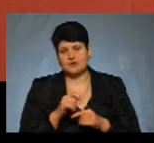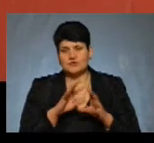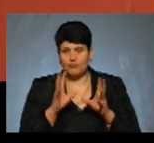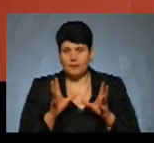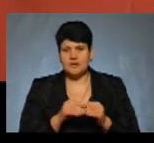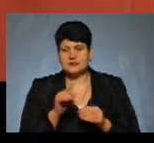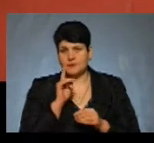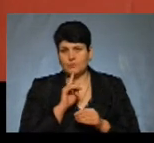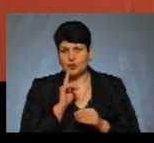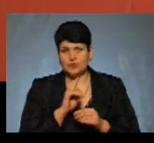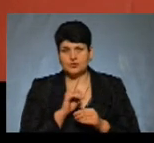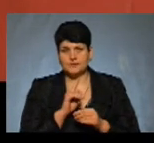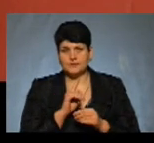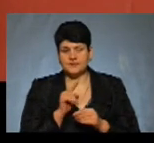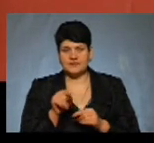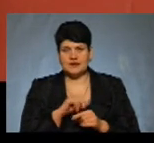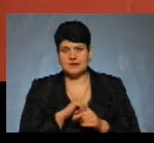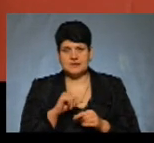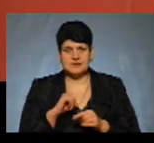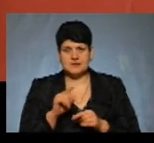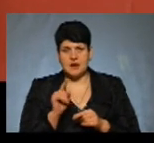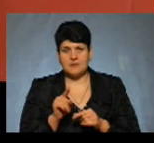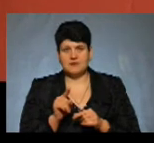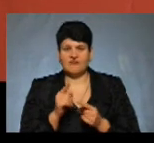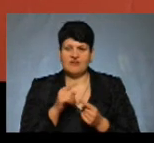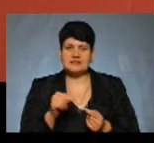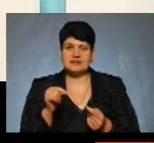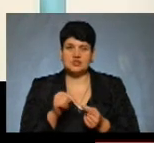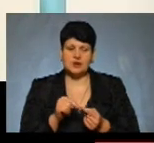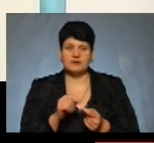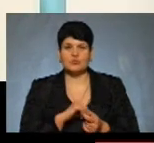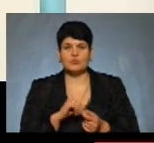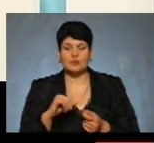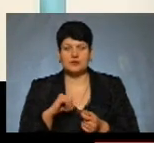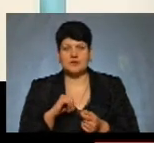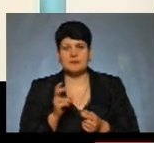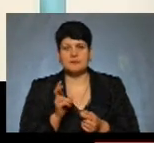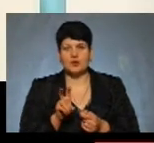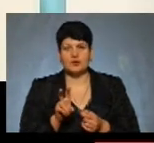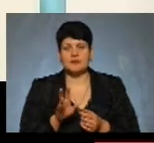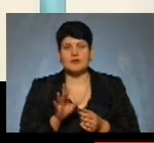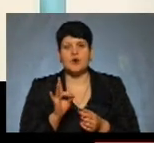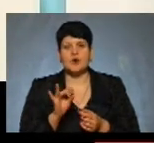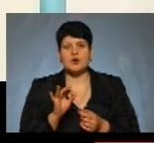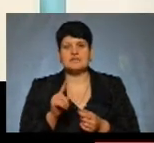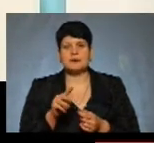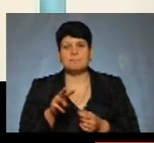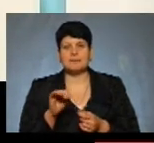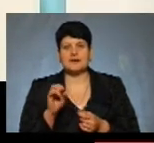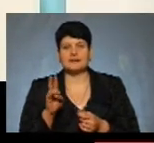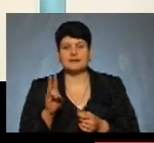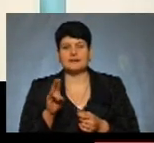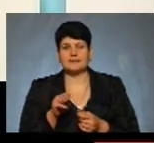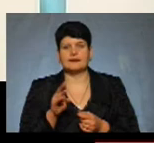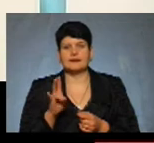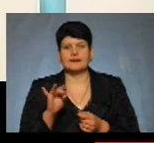що ви самі лише їх визначаєте або вони самі приходять розмитнювати добровільно? Ну, також хотів би замітити,